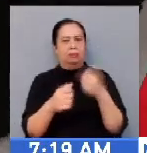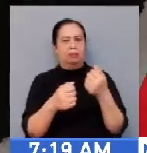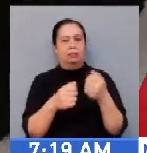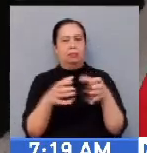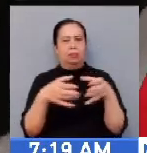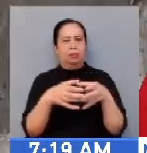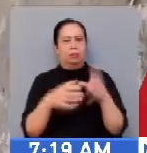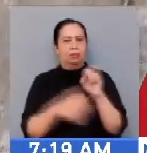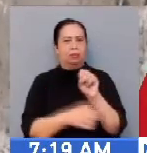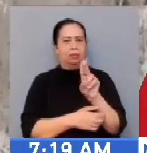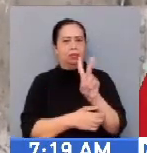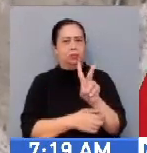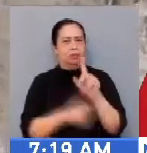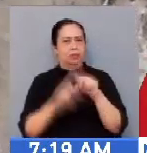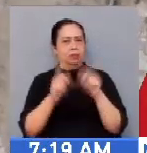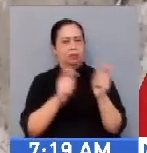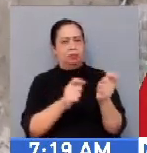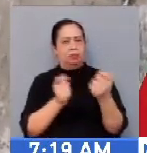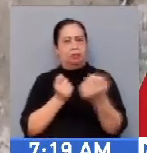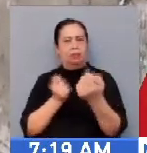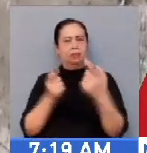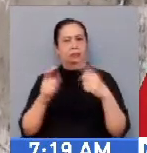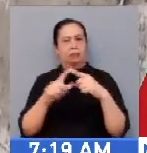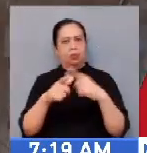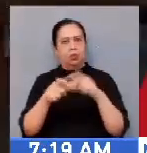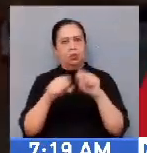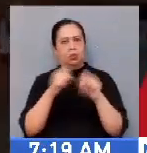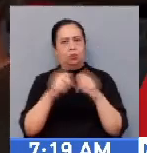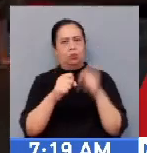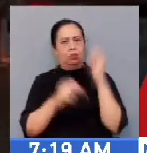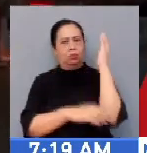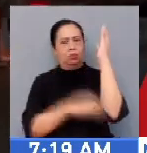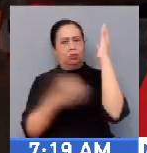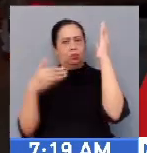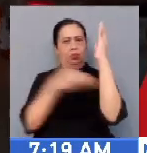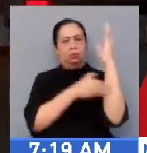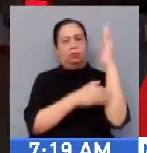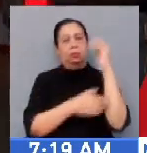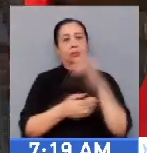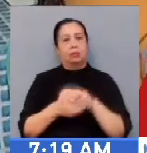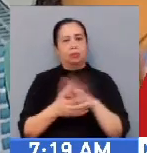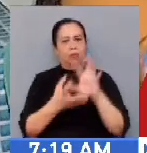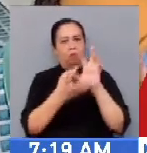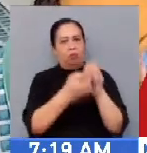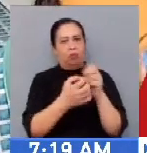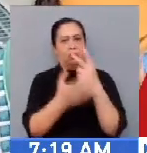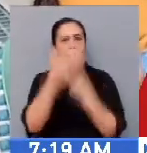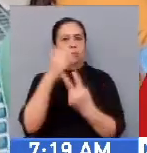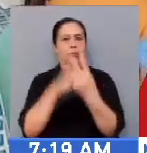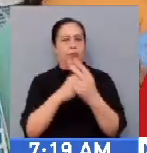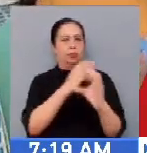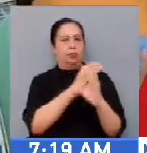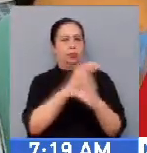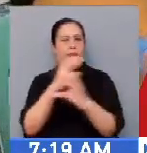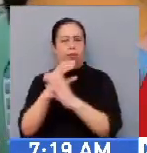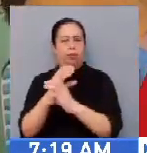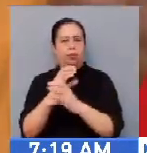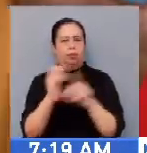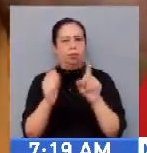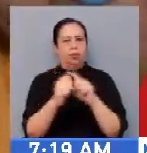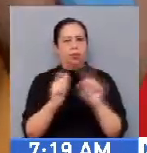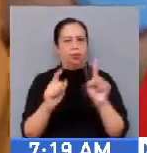pero iniliko ng driver ang sasakyan kaya sa poste ito bumangga. Nayupi ang parehong sasakyan. Iniinda ng sakay ng SUV ang kanyang